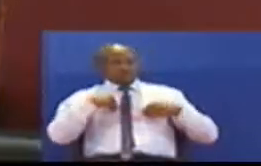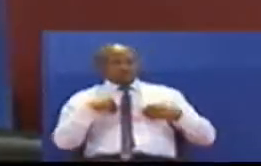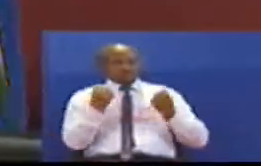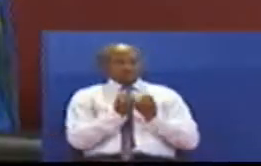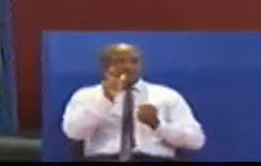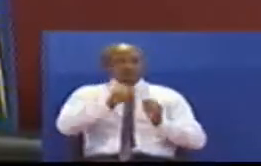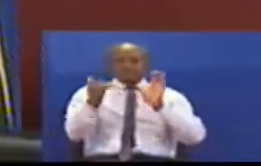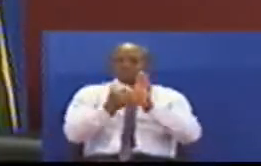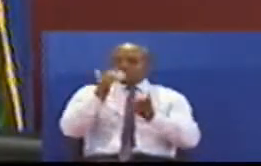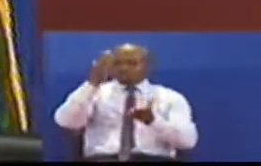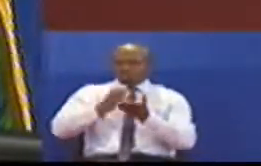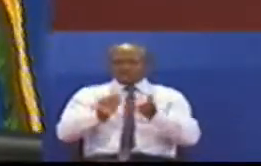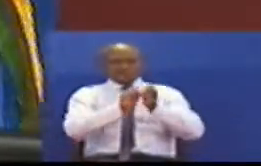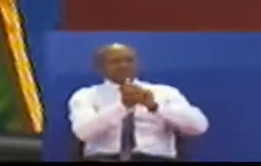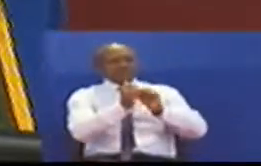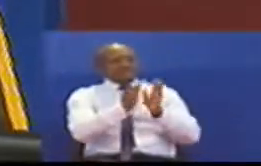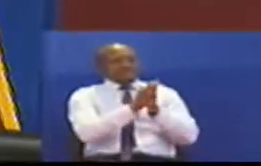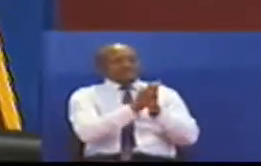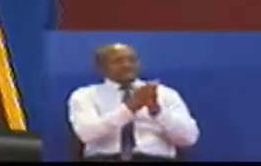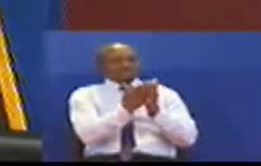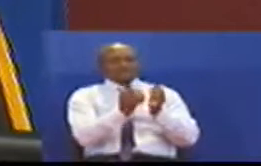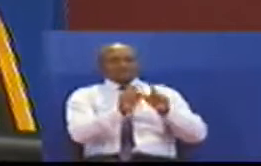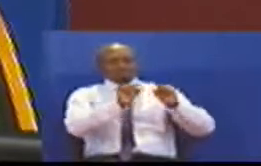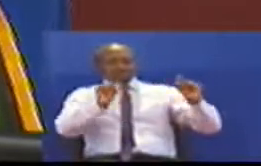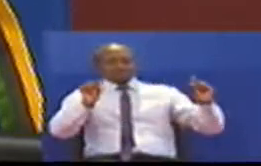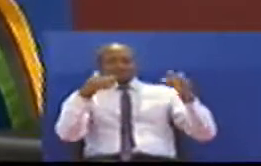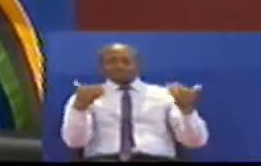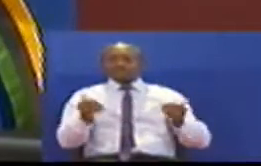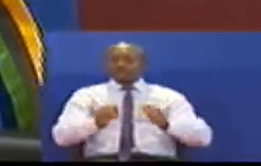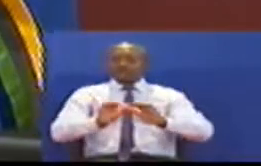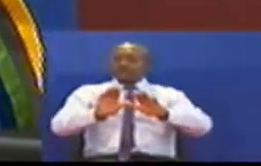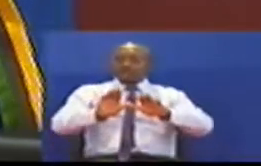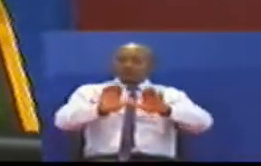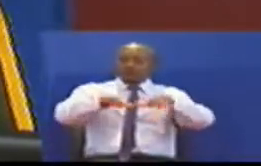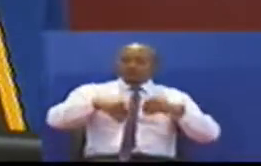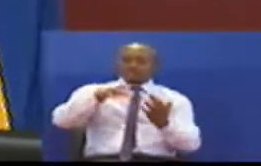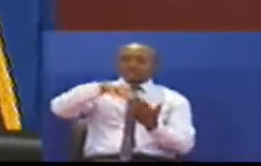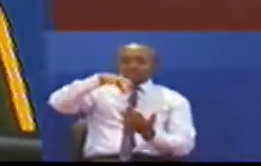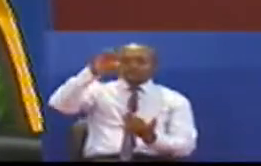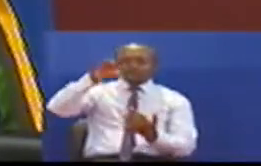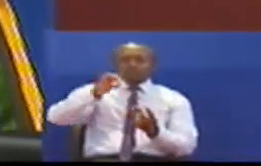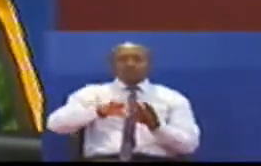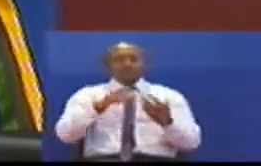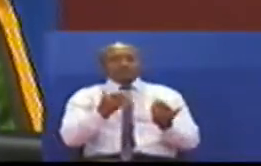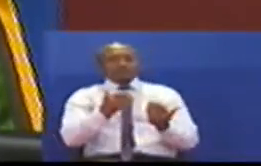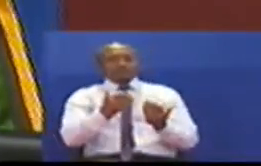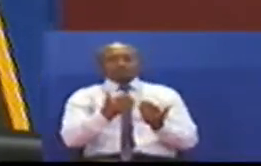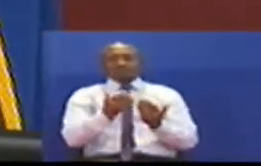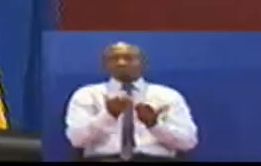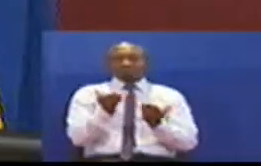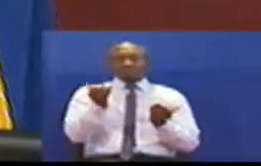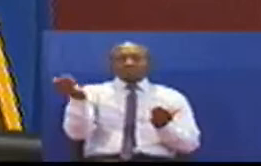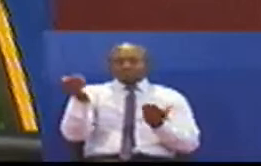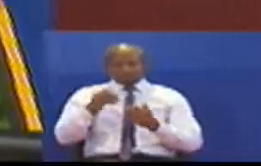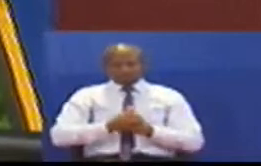mkuu akatuletea, tukabadili katiba ikasoma hivyo. Kwamba bunge sasa ndio litakalokuwa linateua au linachagua vyovyote vile vitakavyokuwa.